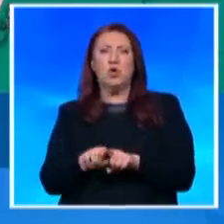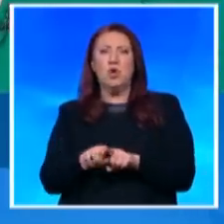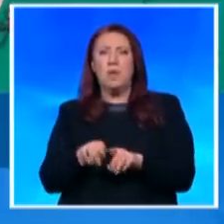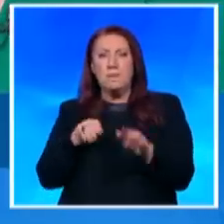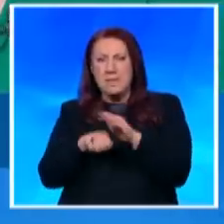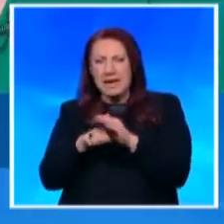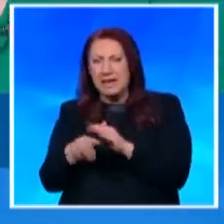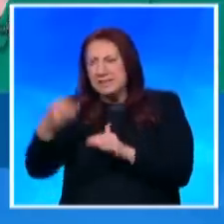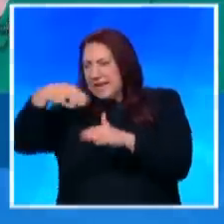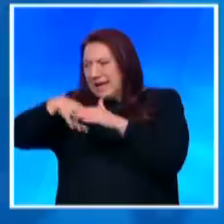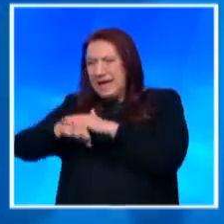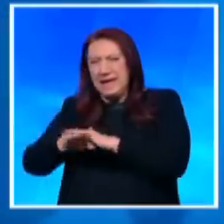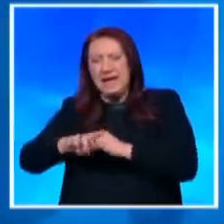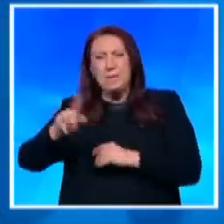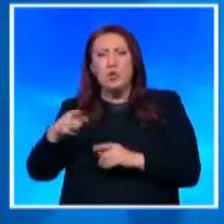но са заловени.